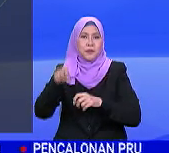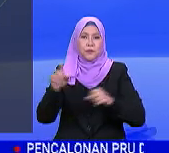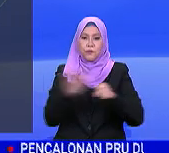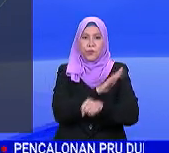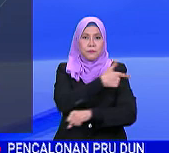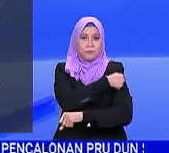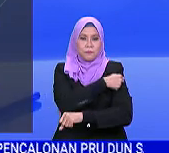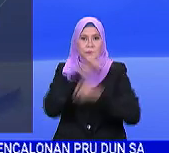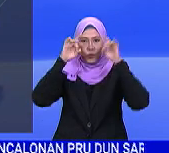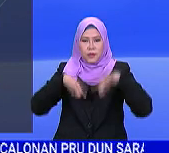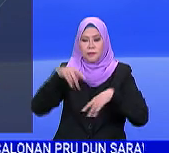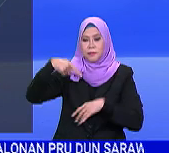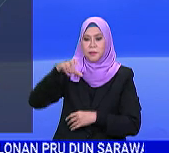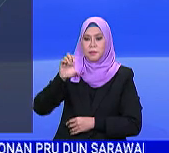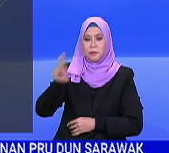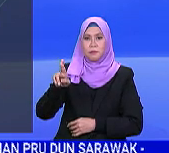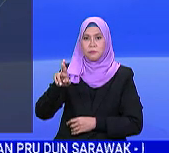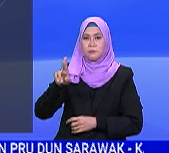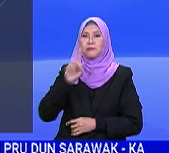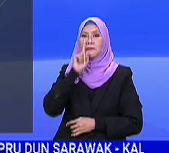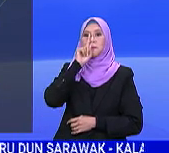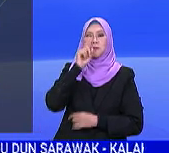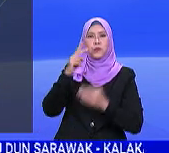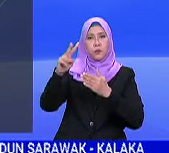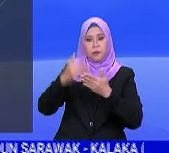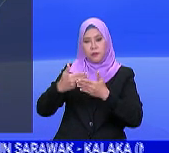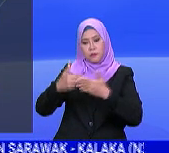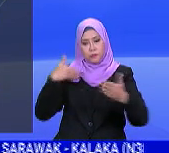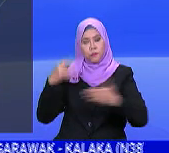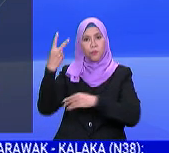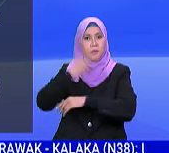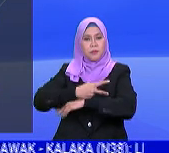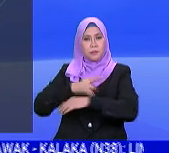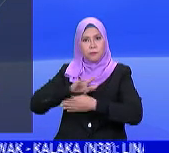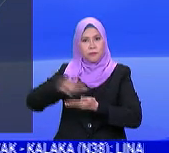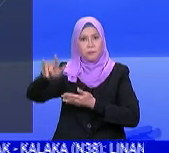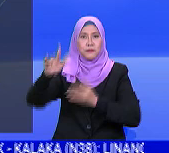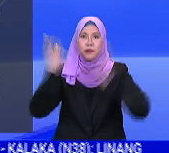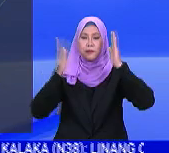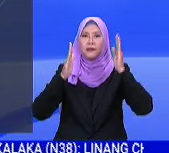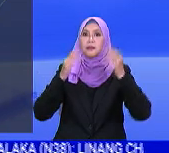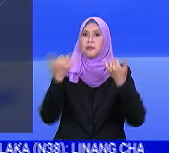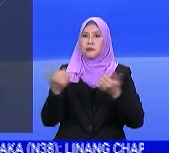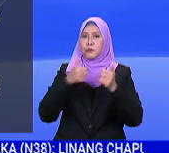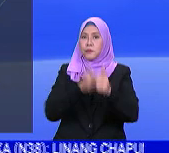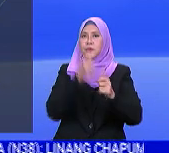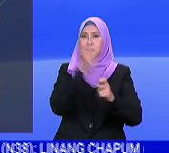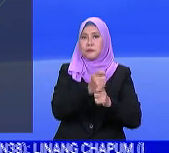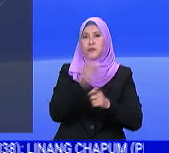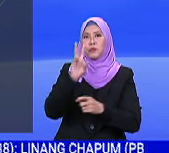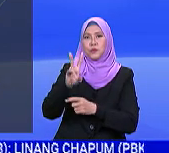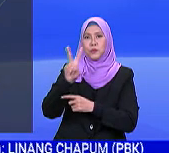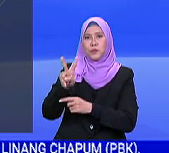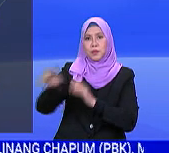Ujian PCR COVID-19 dilakukan dalam masa 2 hari sebelum berlepas ke Malaysia, menggantikan prosedur terdahulu yang menetapkan